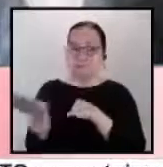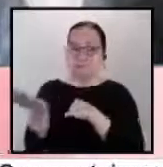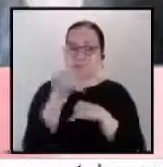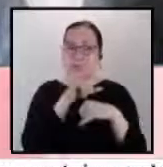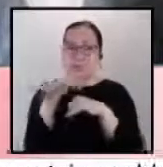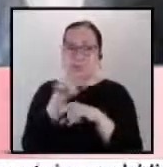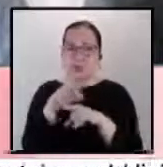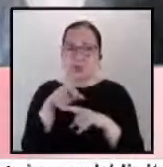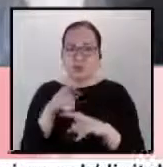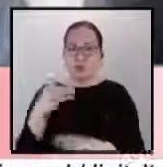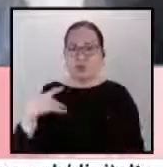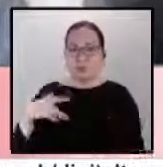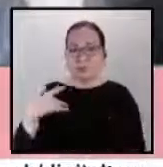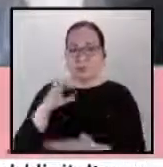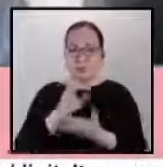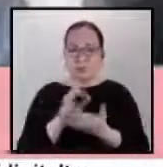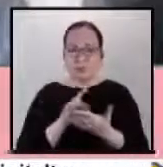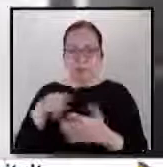ahead.